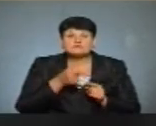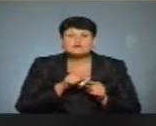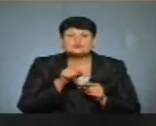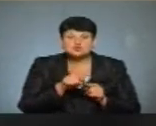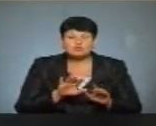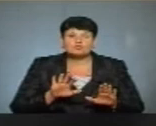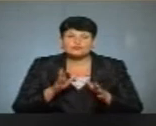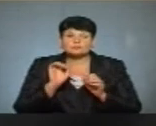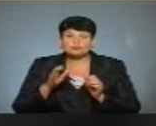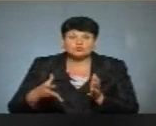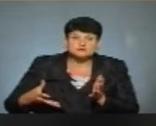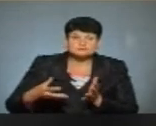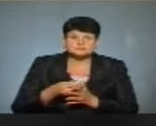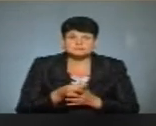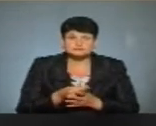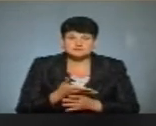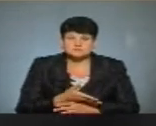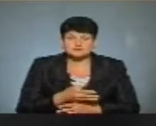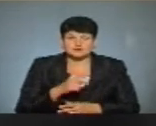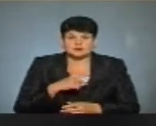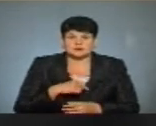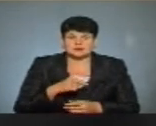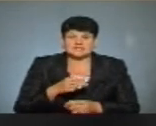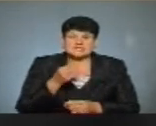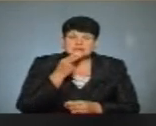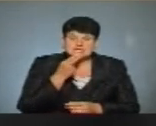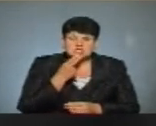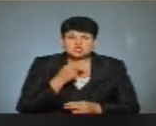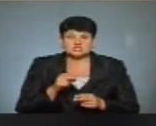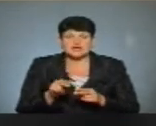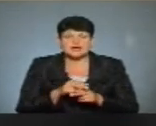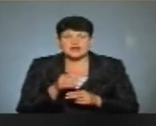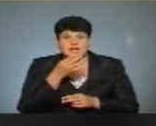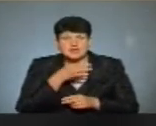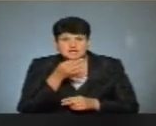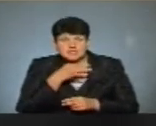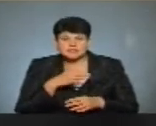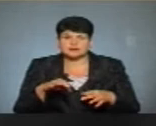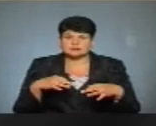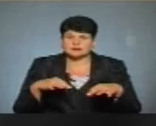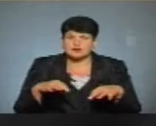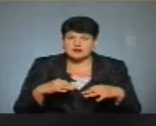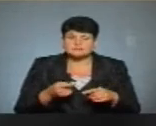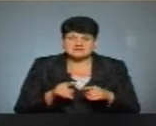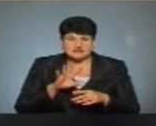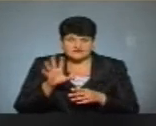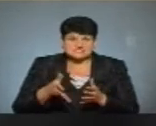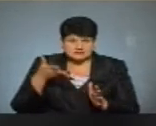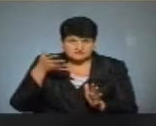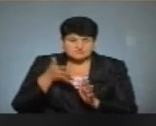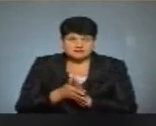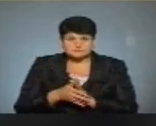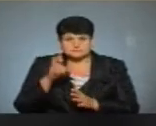може компенсувати морально? Адже їжа, ліки, транспорт – це все видатки,